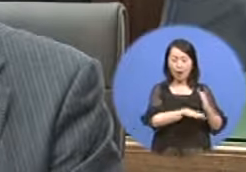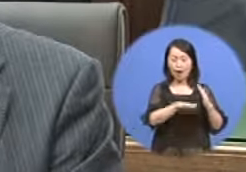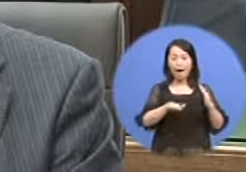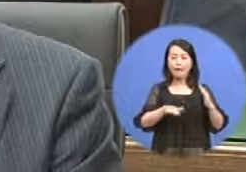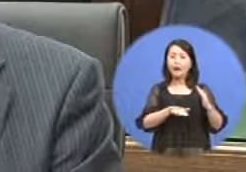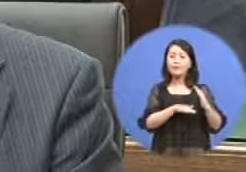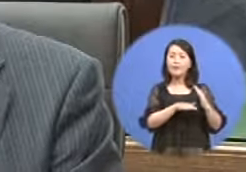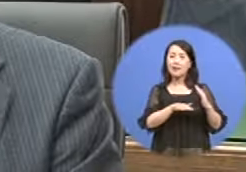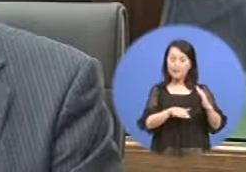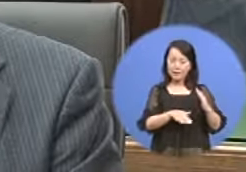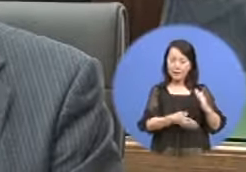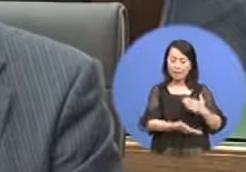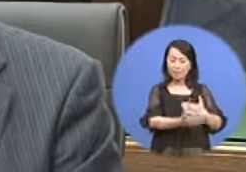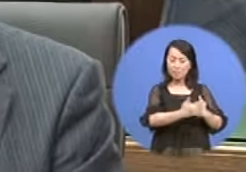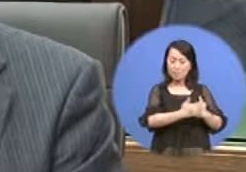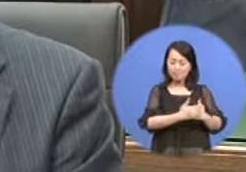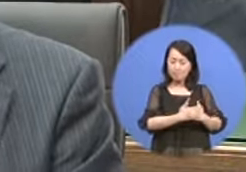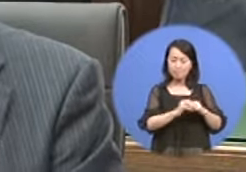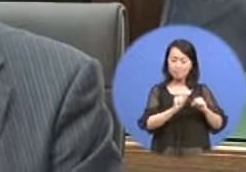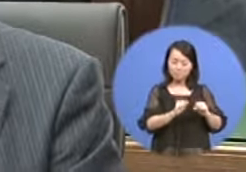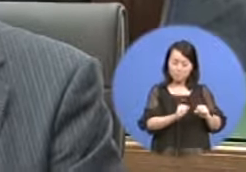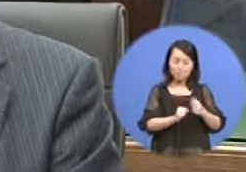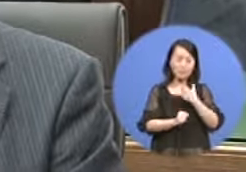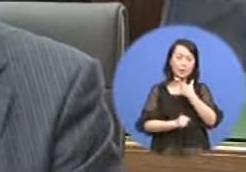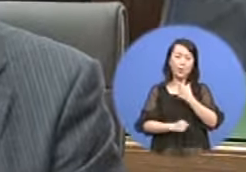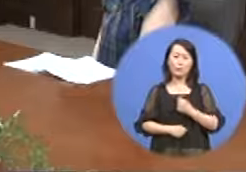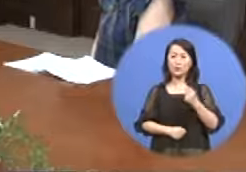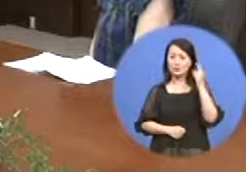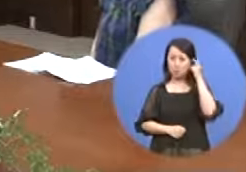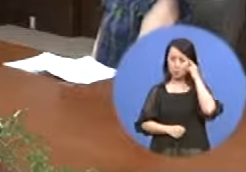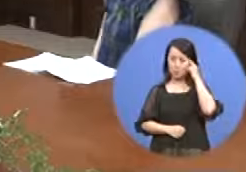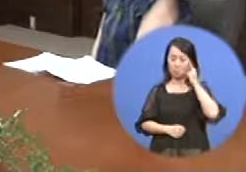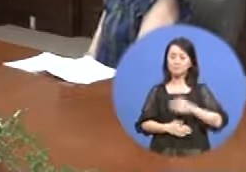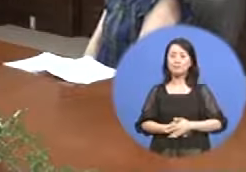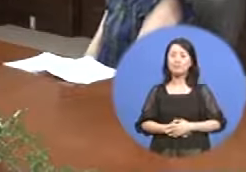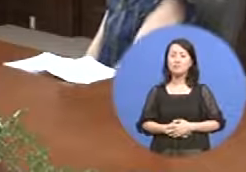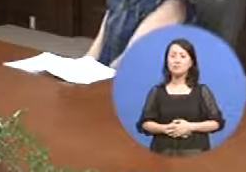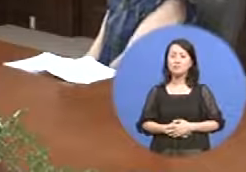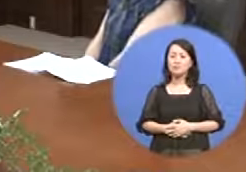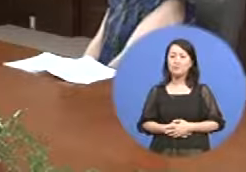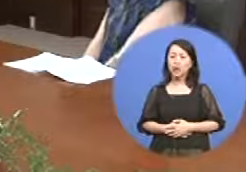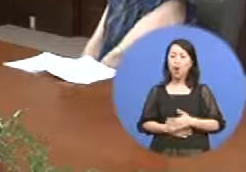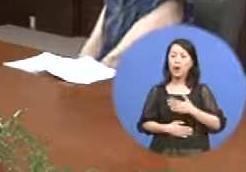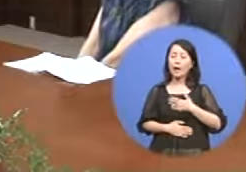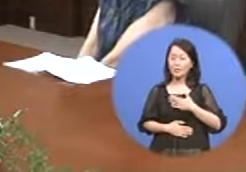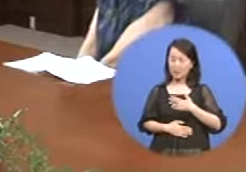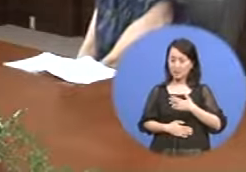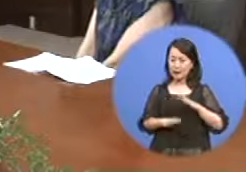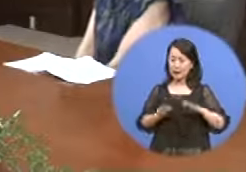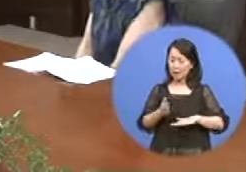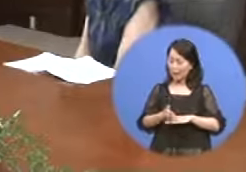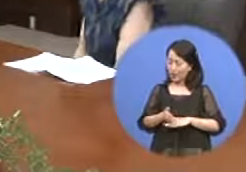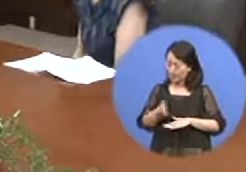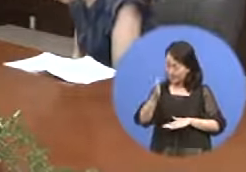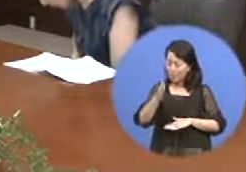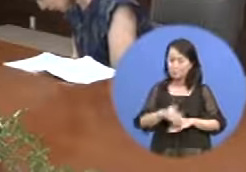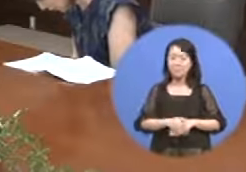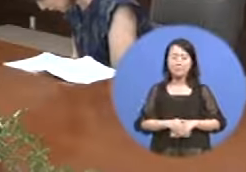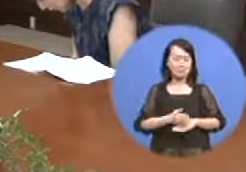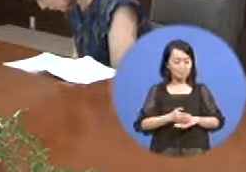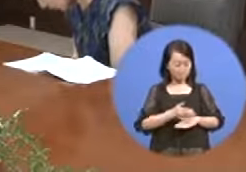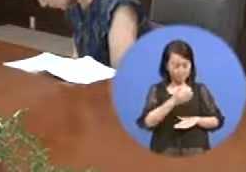あったら頑張ってやってもらいたい、そんなふうに思いますね。 はい、よくわかりました。今日はどうもありがとうございました。